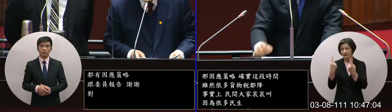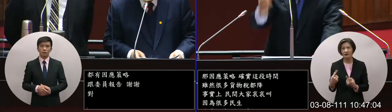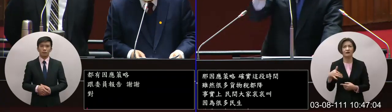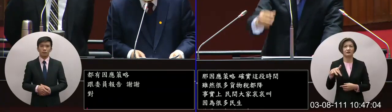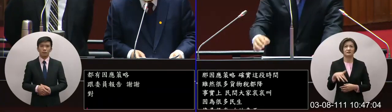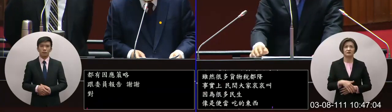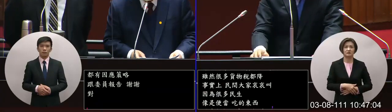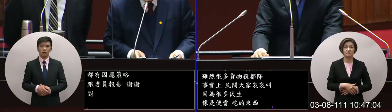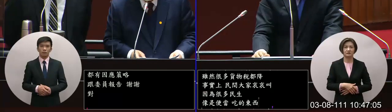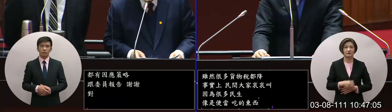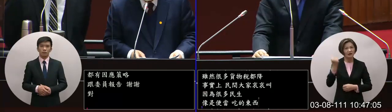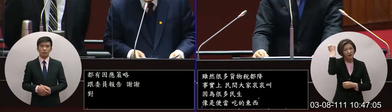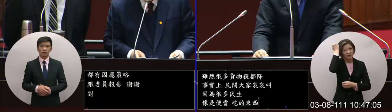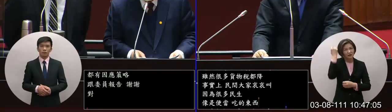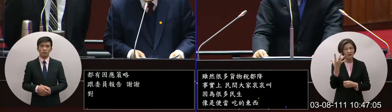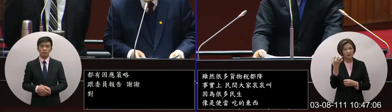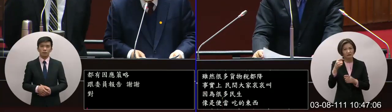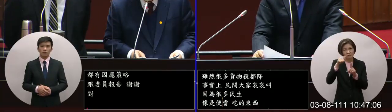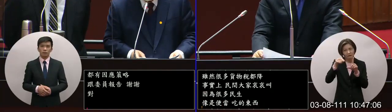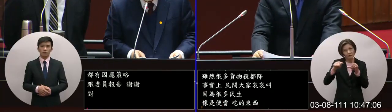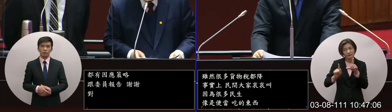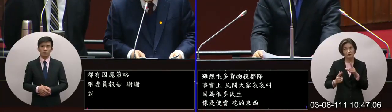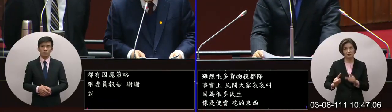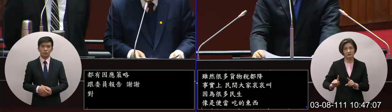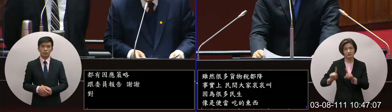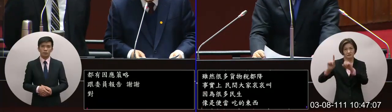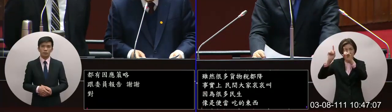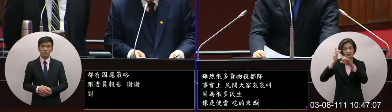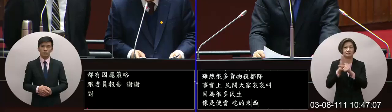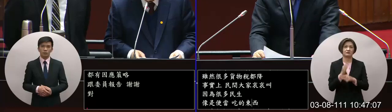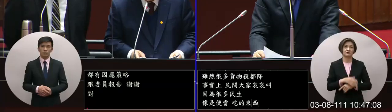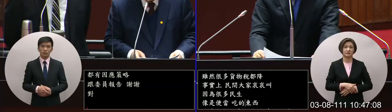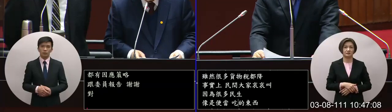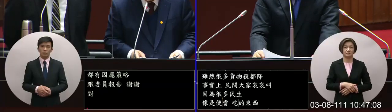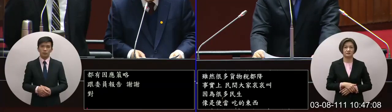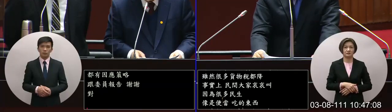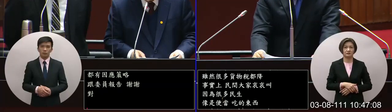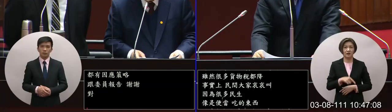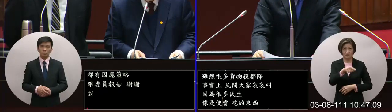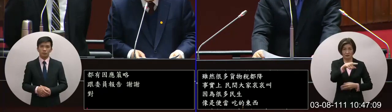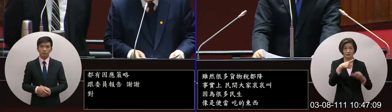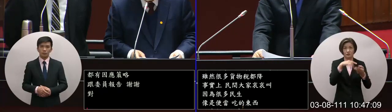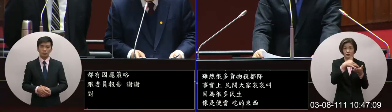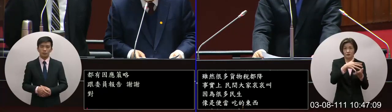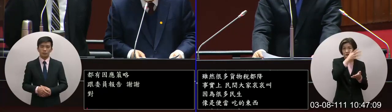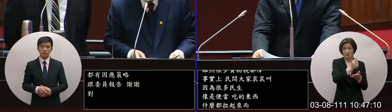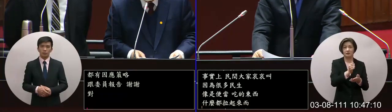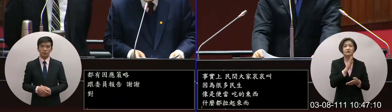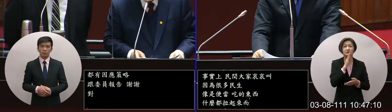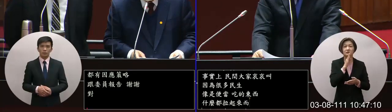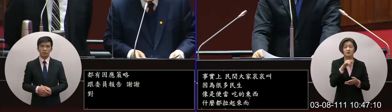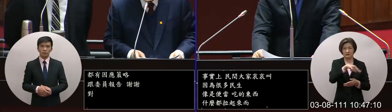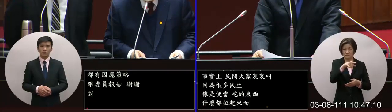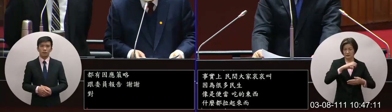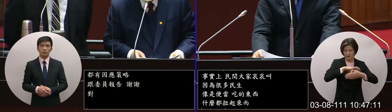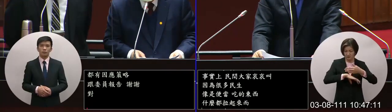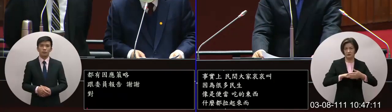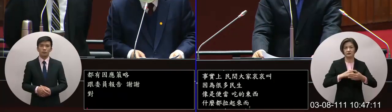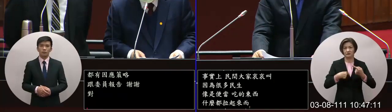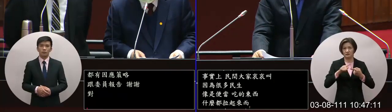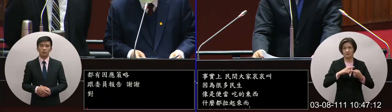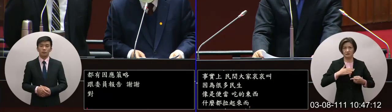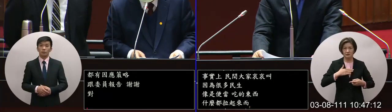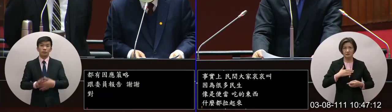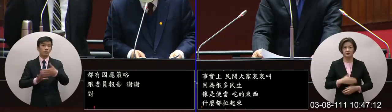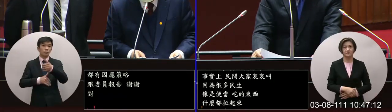那痛苦指数是一直飙高啊，这些都是问题啊。你站在主计长的立场，大家心知肚明，对不对？